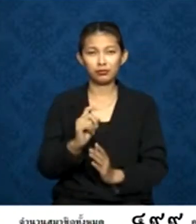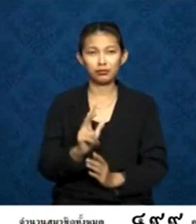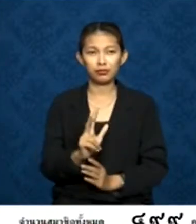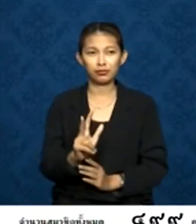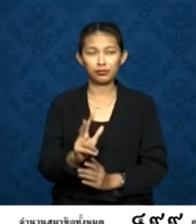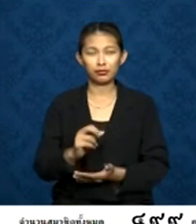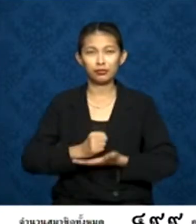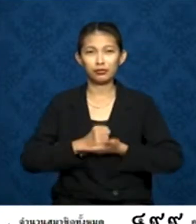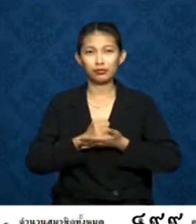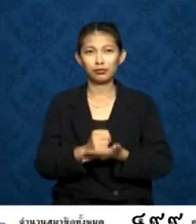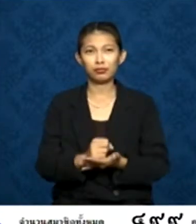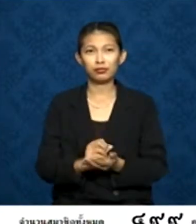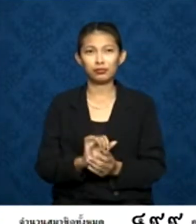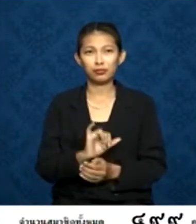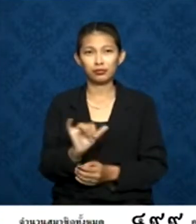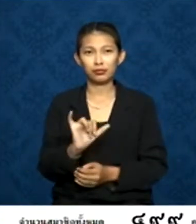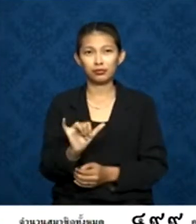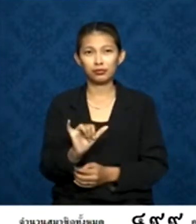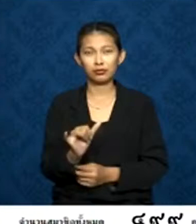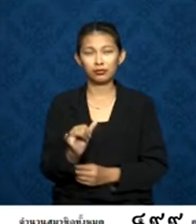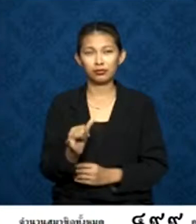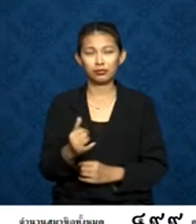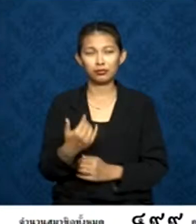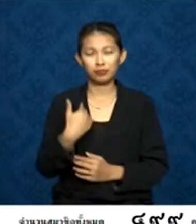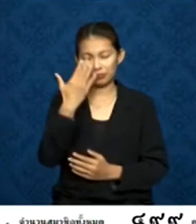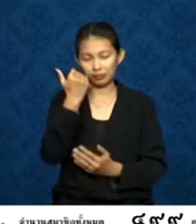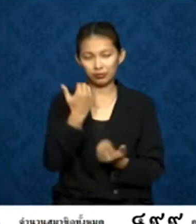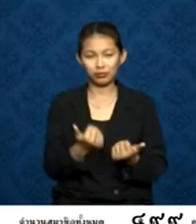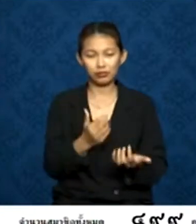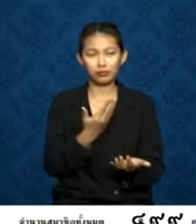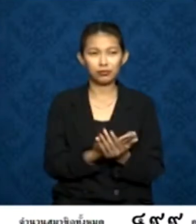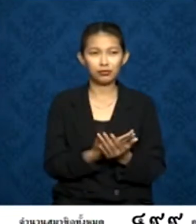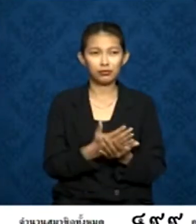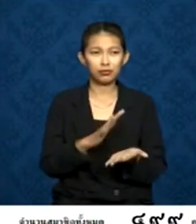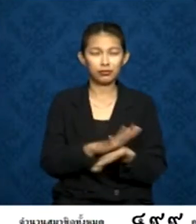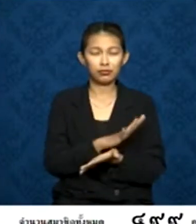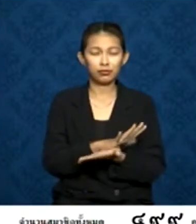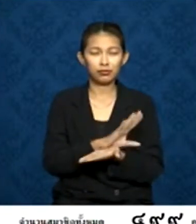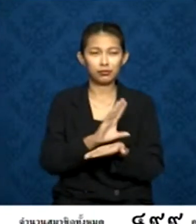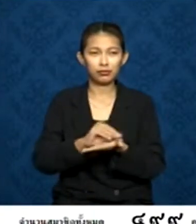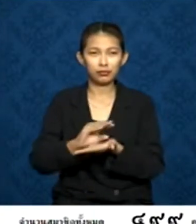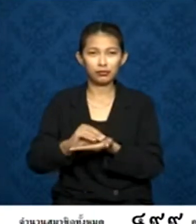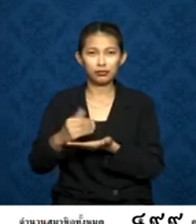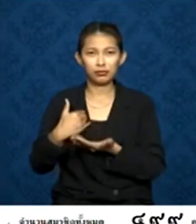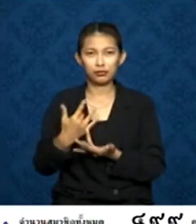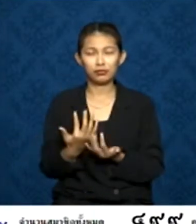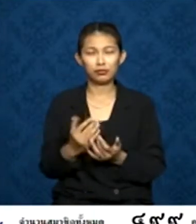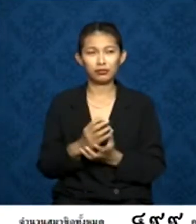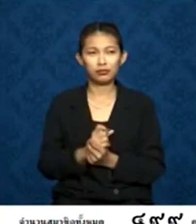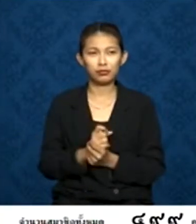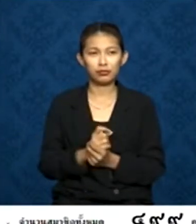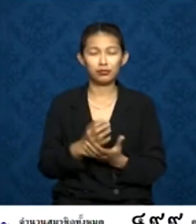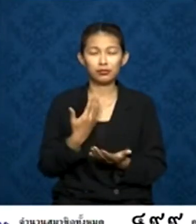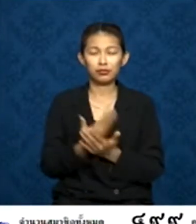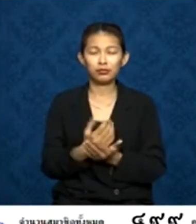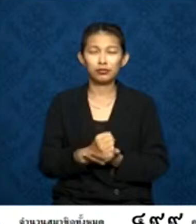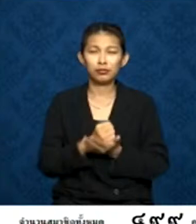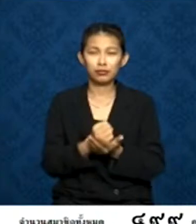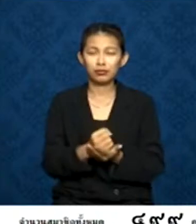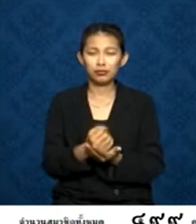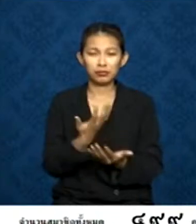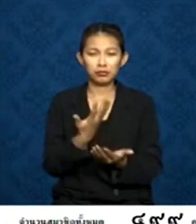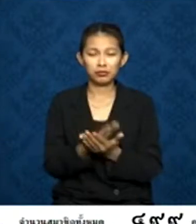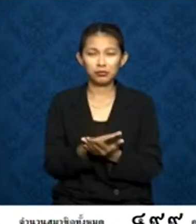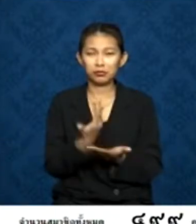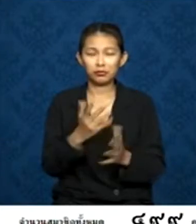ไม่ได้ช่วยเหลือ อยู่ในระว่างการรมลวม atravésขศารถ้าจะเหดว่า เงินที่ช่วยเหือนั้น อาจจะยไมได้มากใช่ไหมค์กางทุ